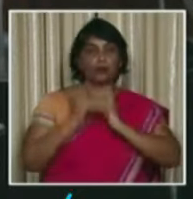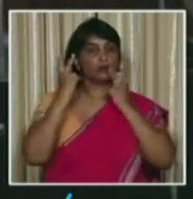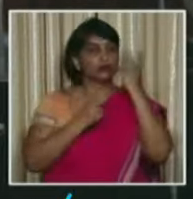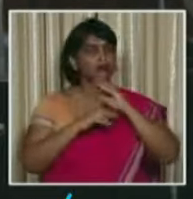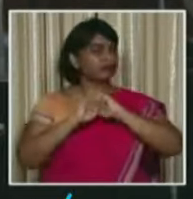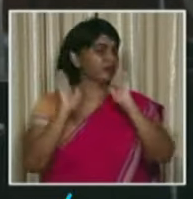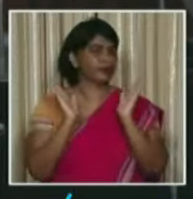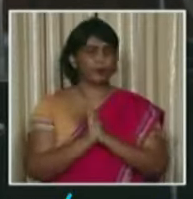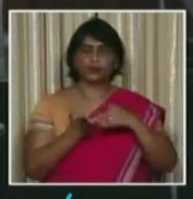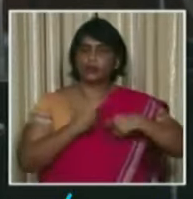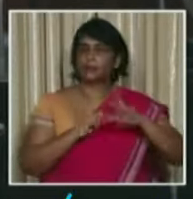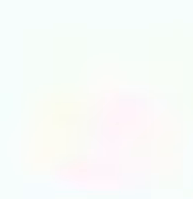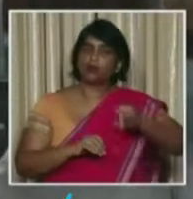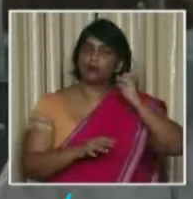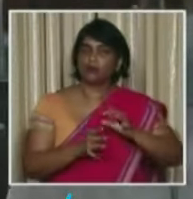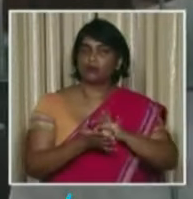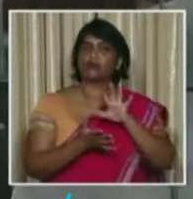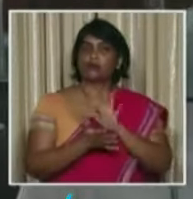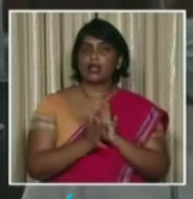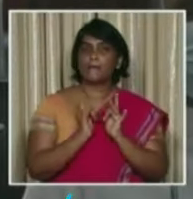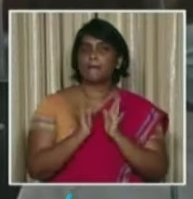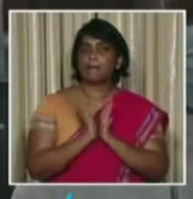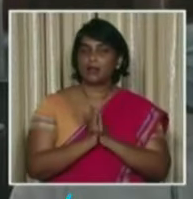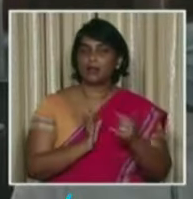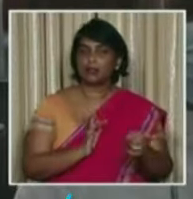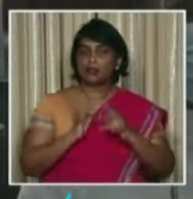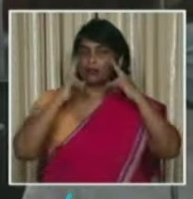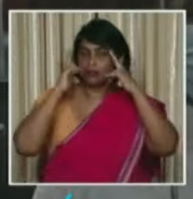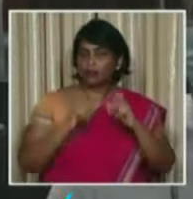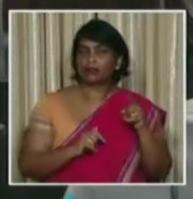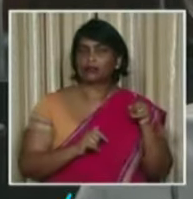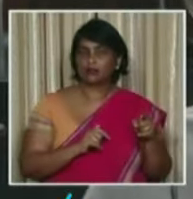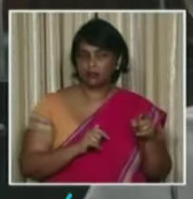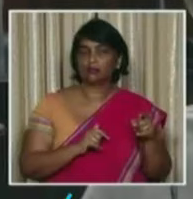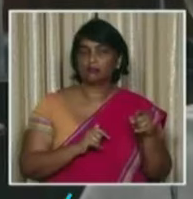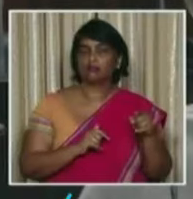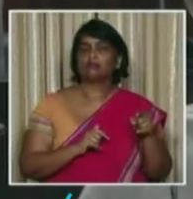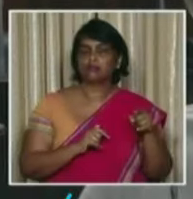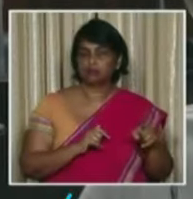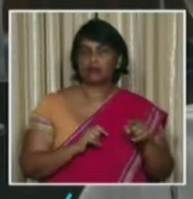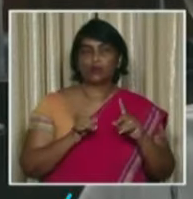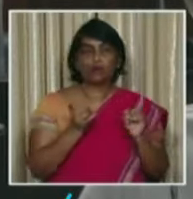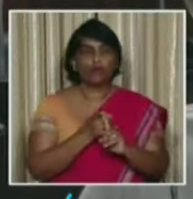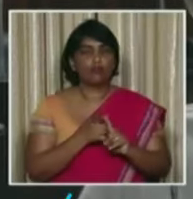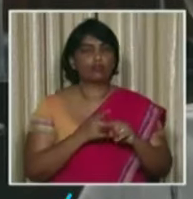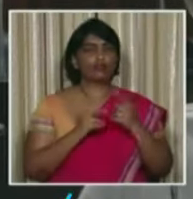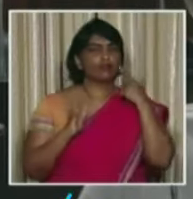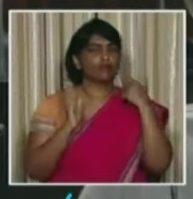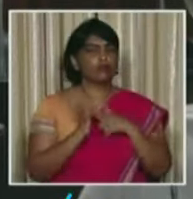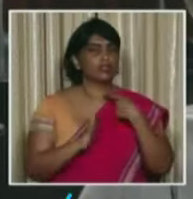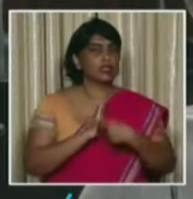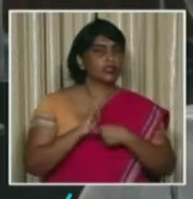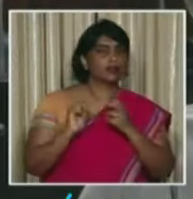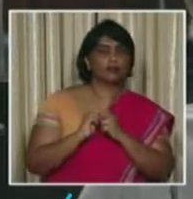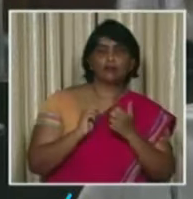Viaparmi, Sam Shetra Balapan Arbudia, Braspenta Dine, Medapiridiga, Matuelatina, Yudome Tate, Sri Lanka, Balapana,